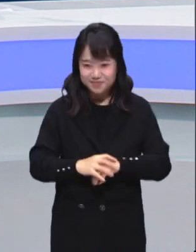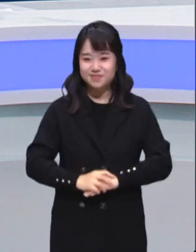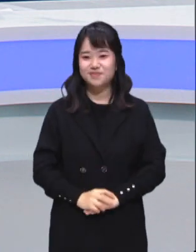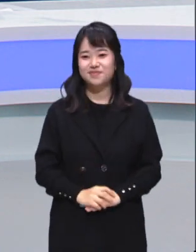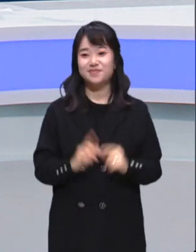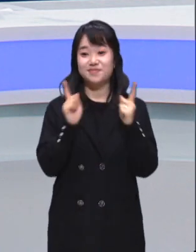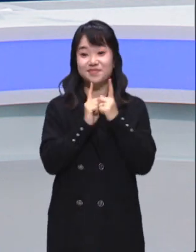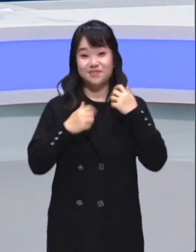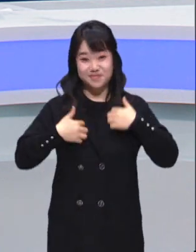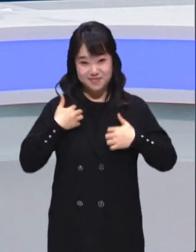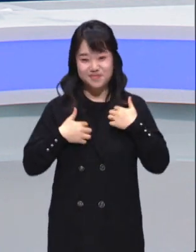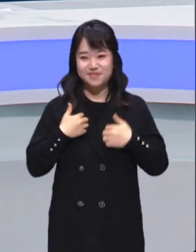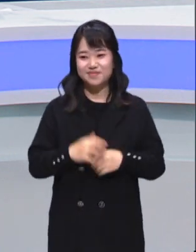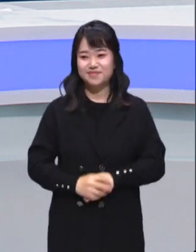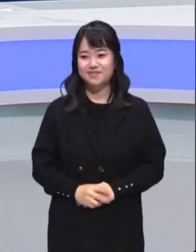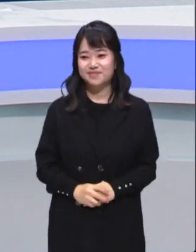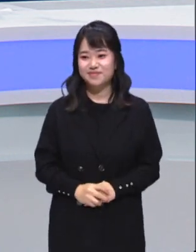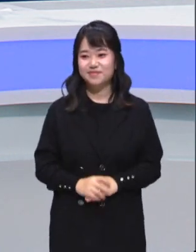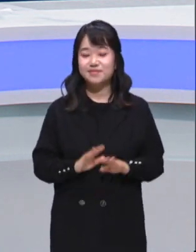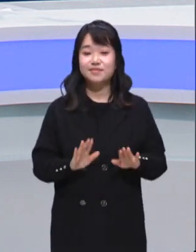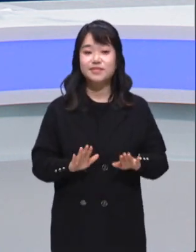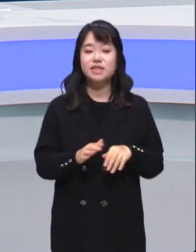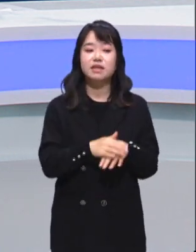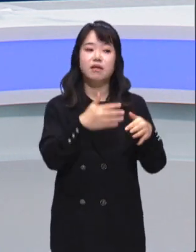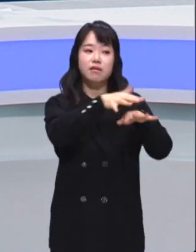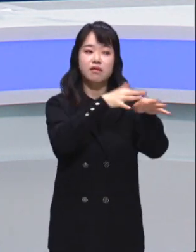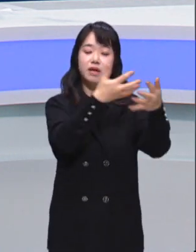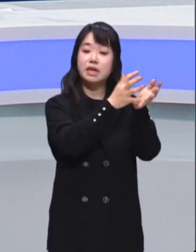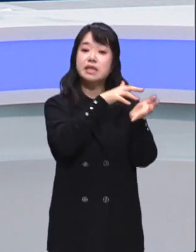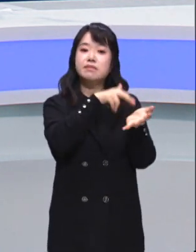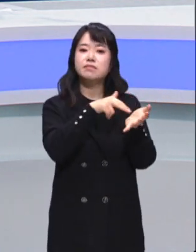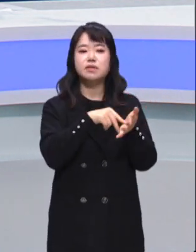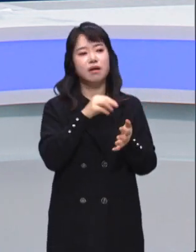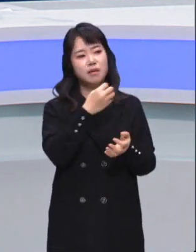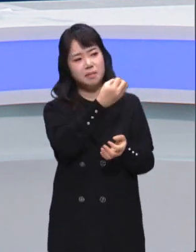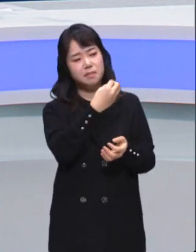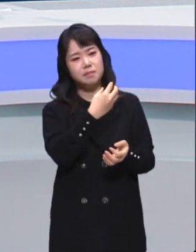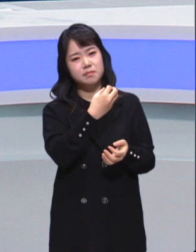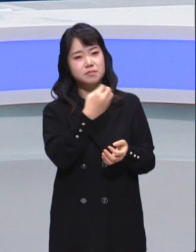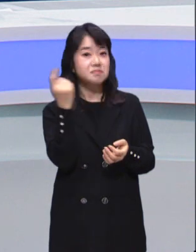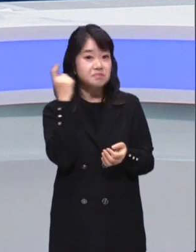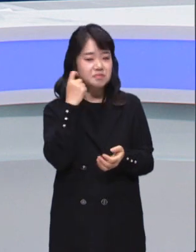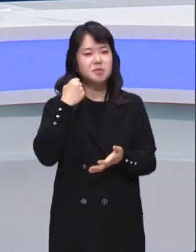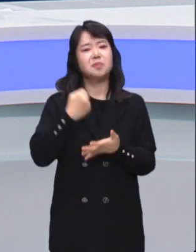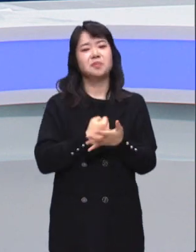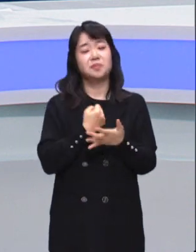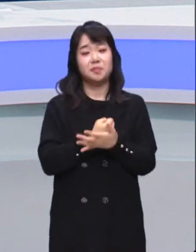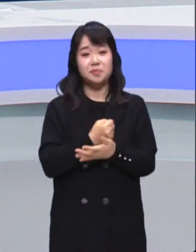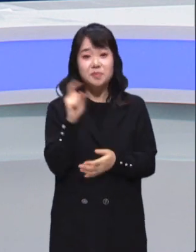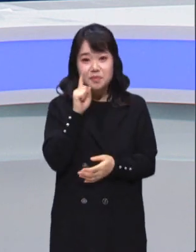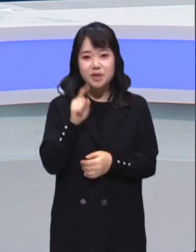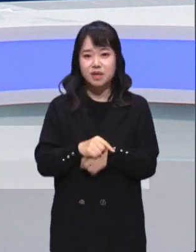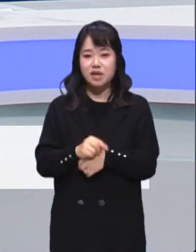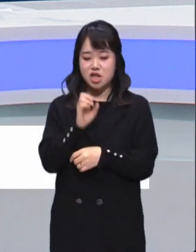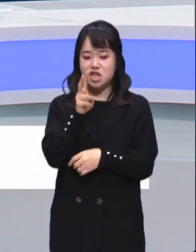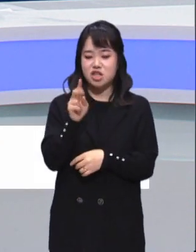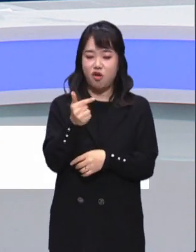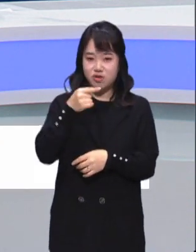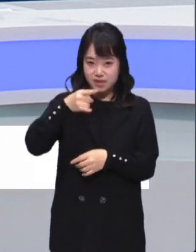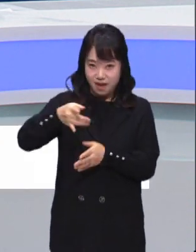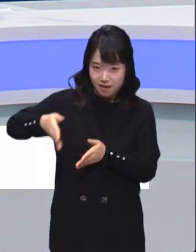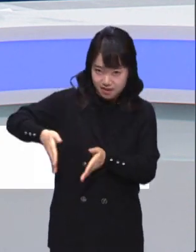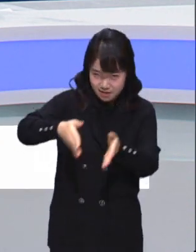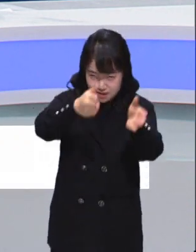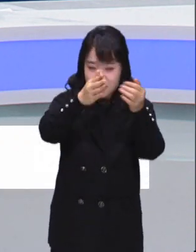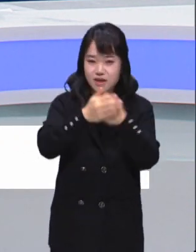안녕하세요네 반갑습니다 우선이 시민사회 입장에서는 좀 안타까운 소식이 들렸습니다 이번에 연세로 대중교통 전용지구 운영이